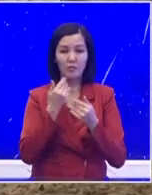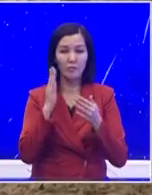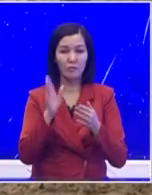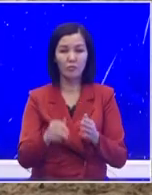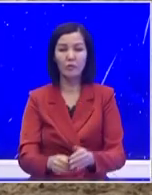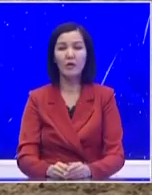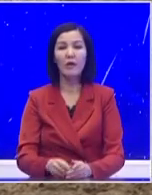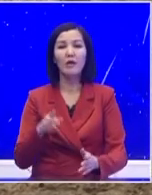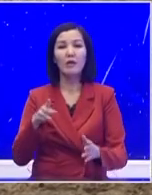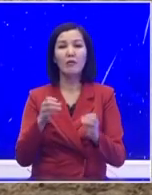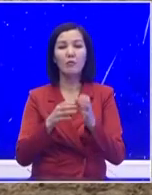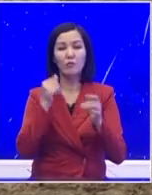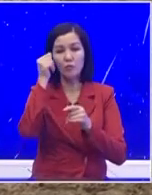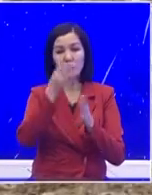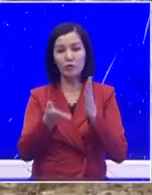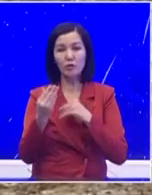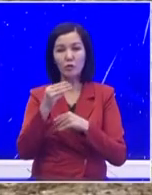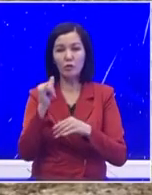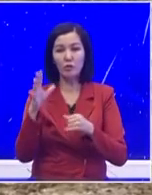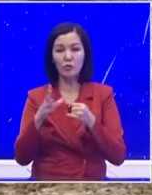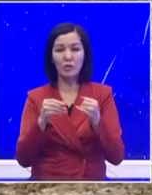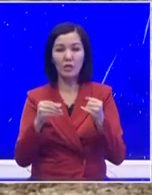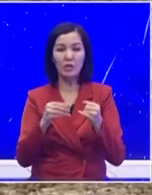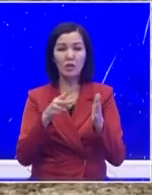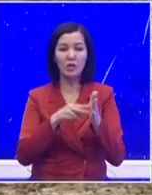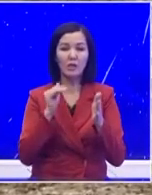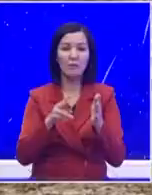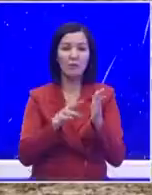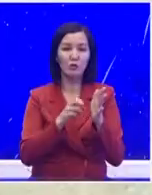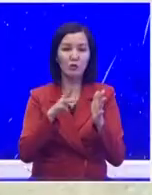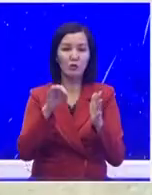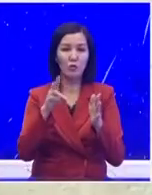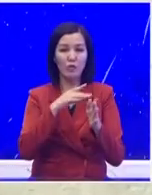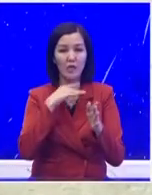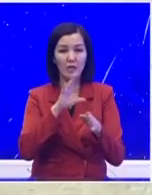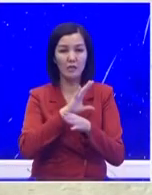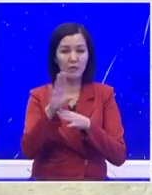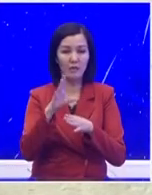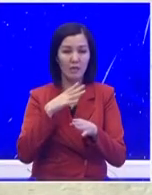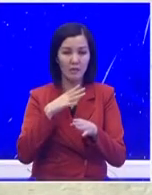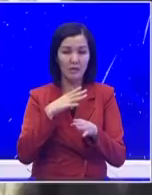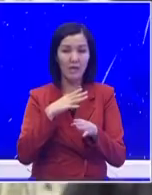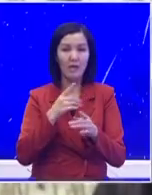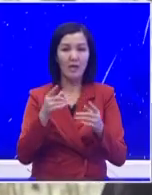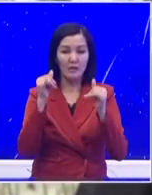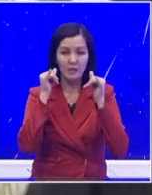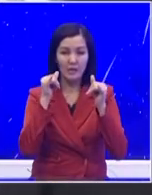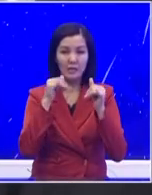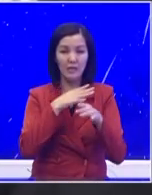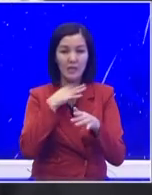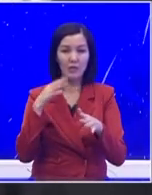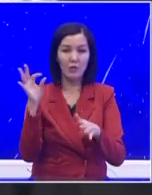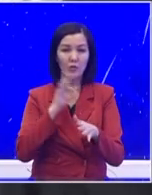Өткен 2019 жылы Жетісу жерінен шетелге 7700 тонна ет экспортталған. Оның ішінде ірі қара етінің